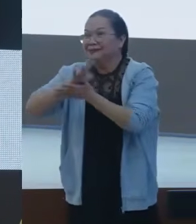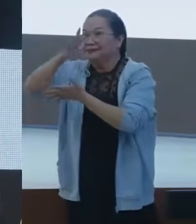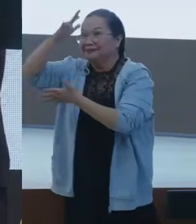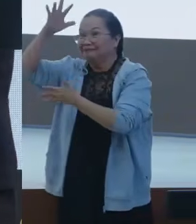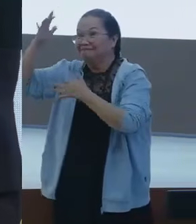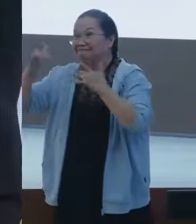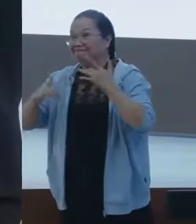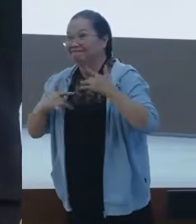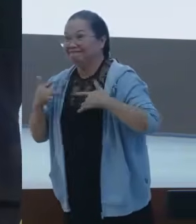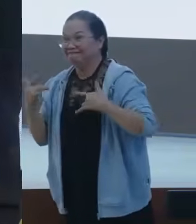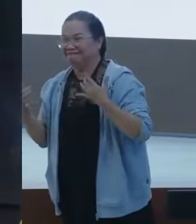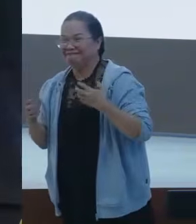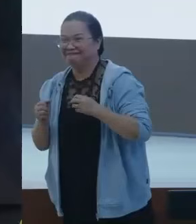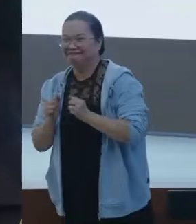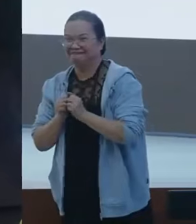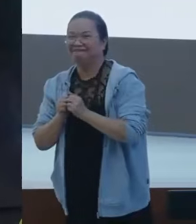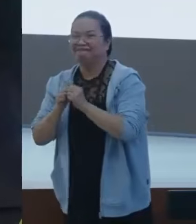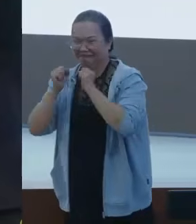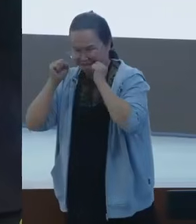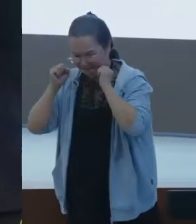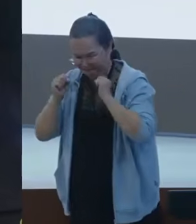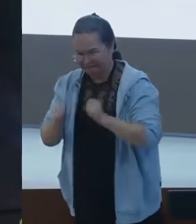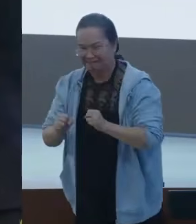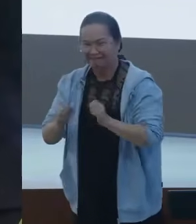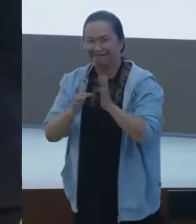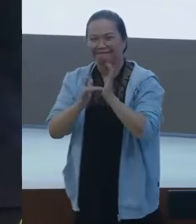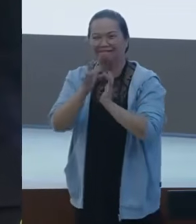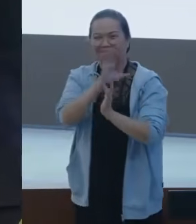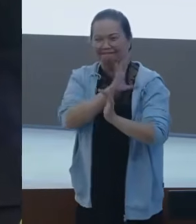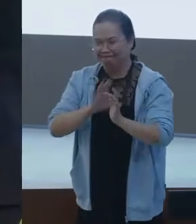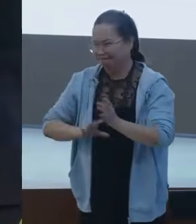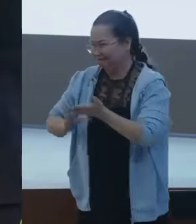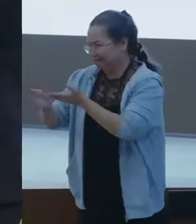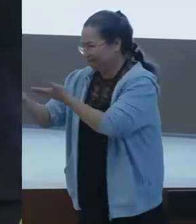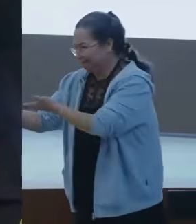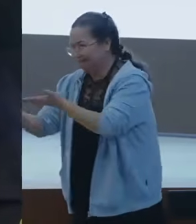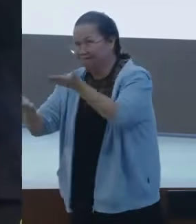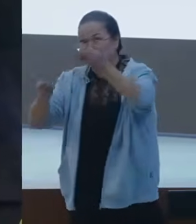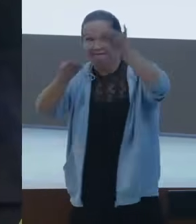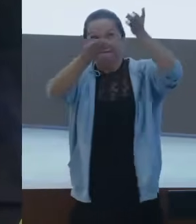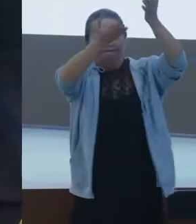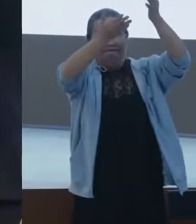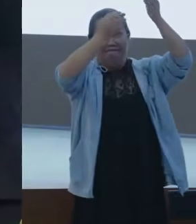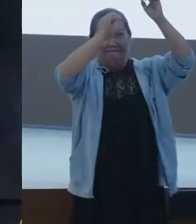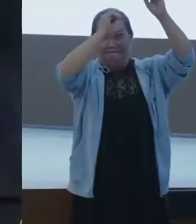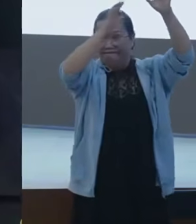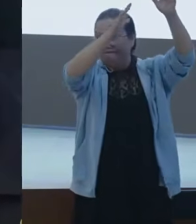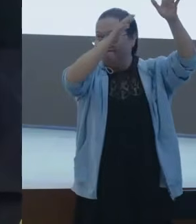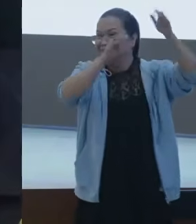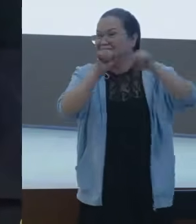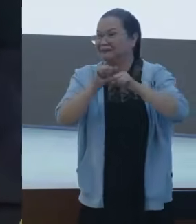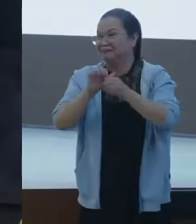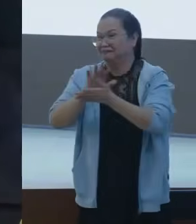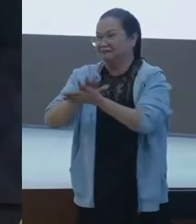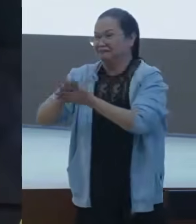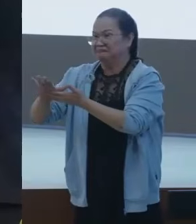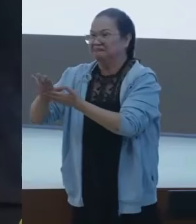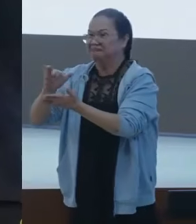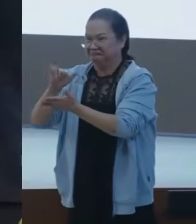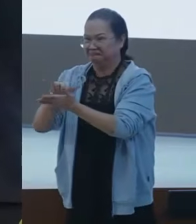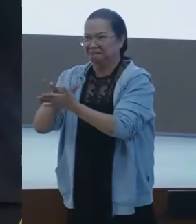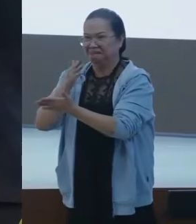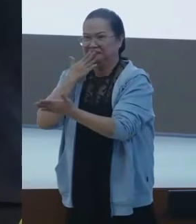joy. Kaya niya tayong ihatid sa ating kalwalhatian. So yun ang kagandahang loob ng